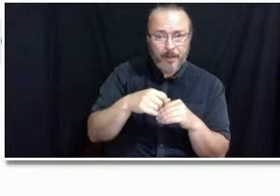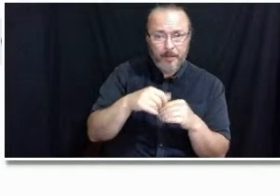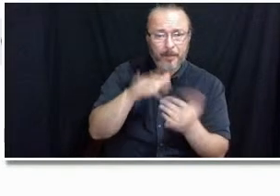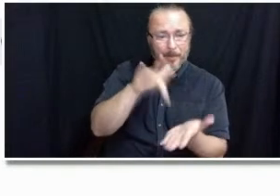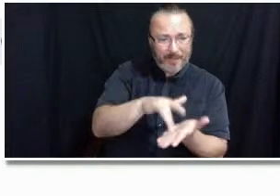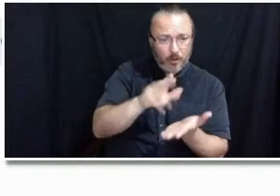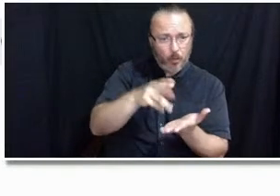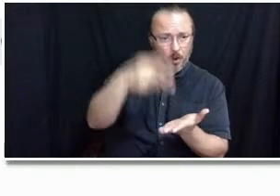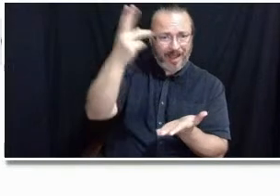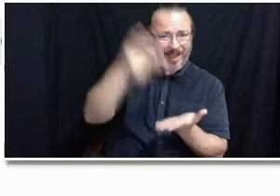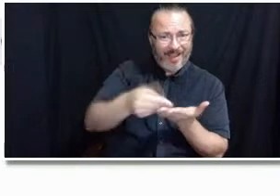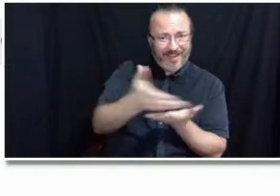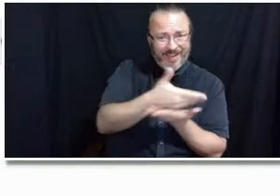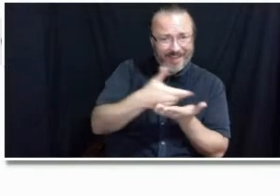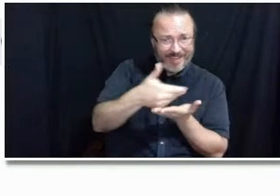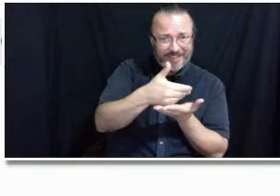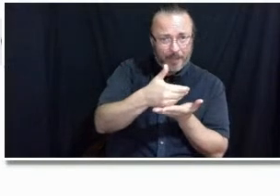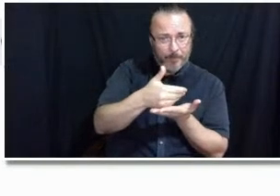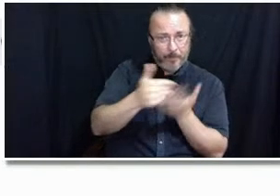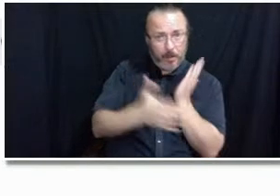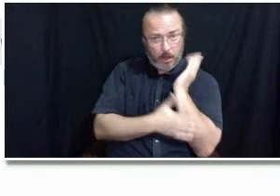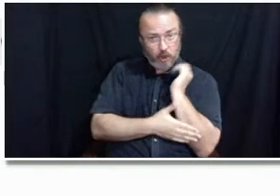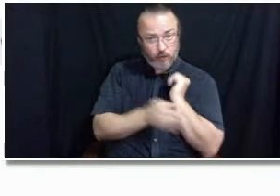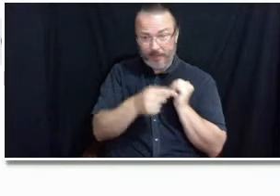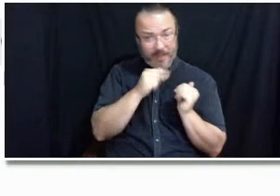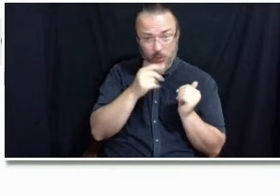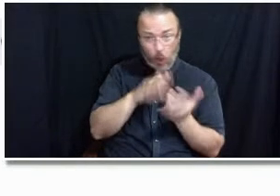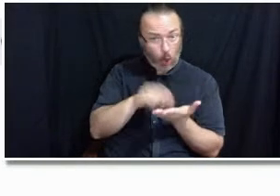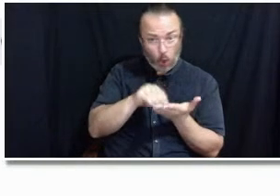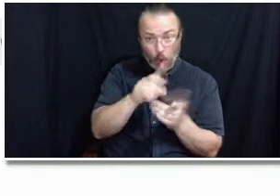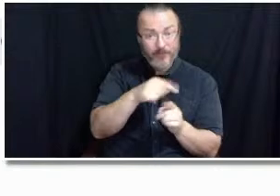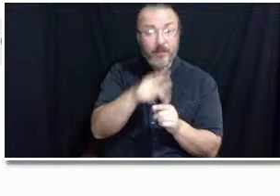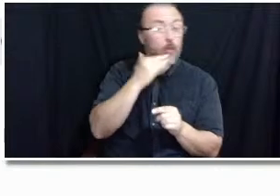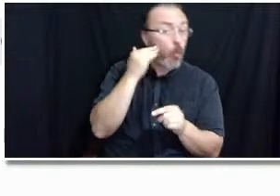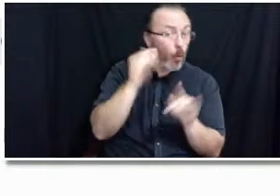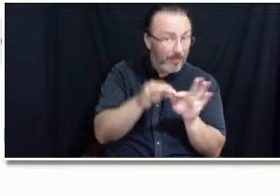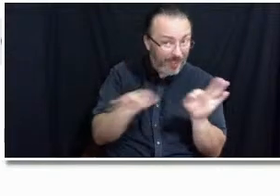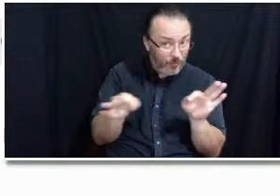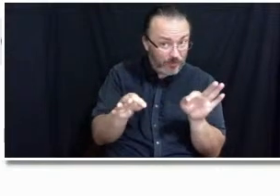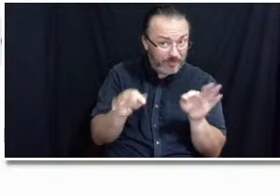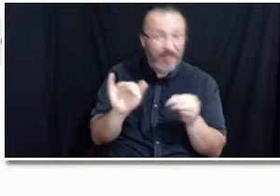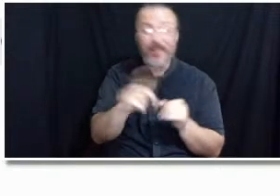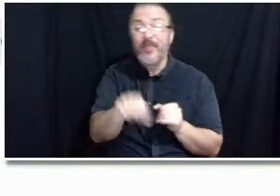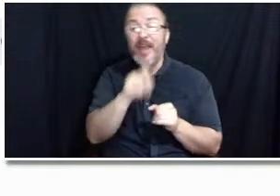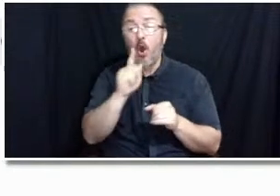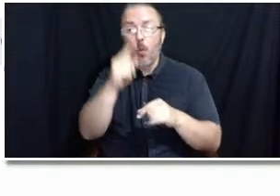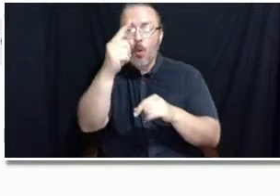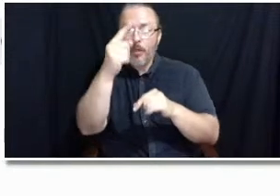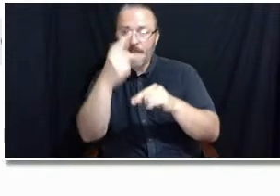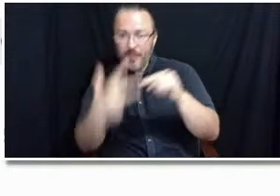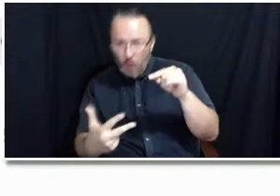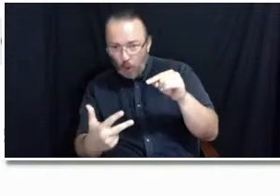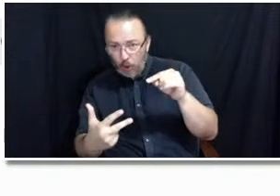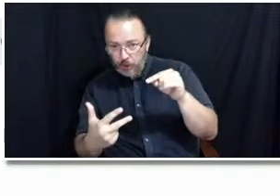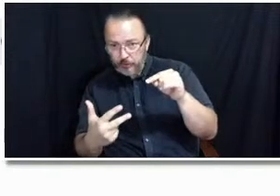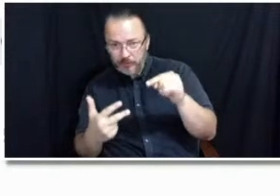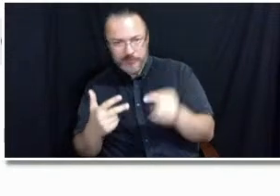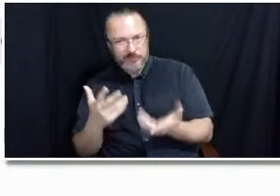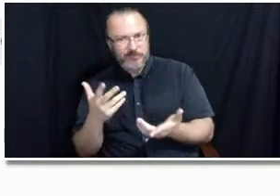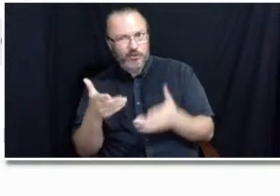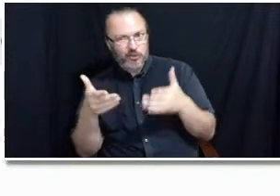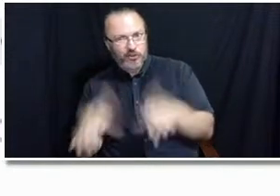pays à revenus moyens qui n'apprennent pas dans leur langue maternelle ont 3 fois moins de chances d'apprendre les compétences de lecture de